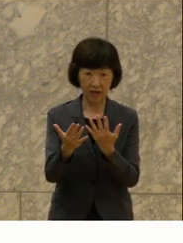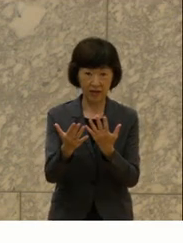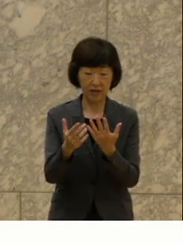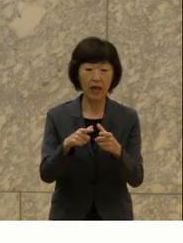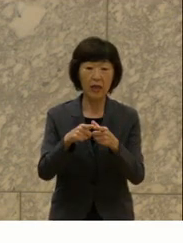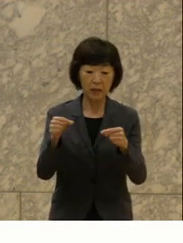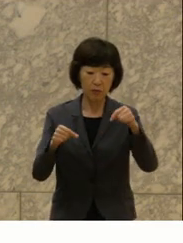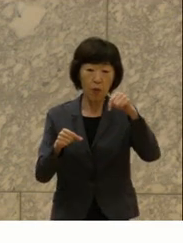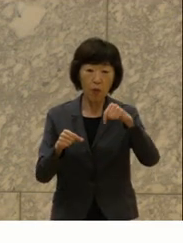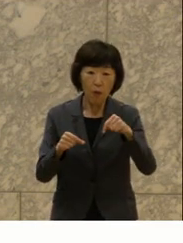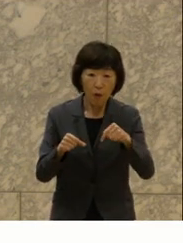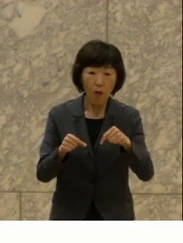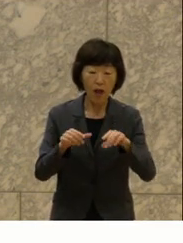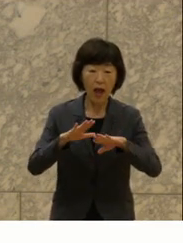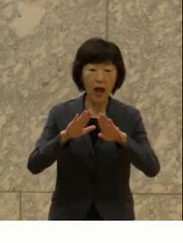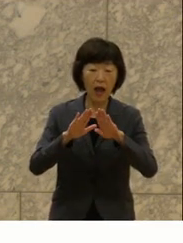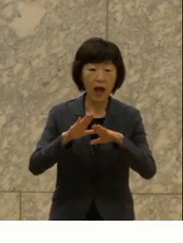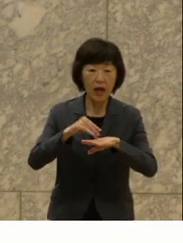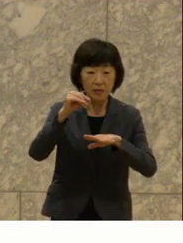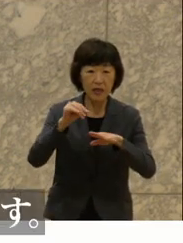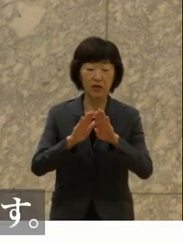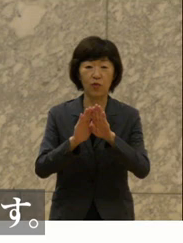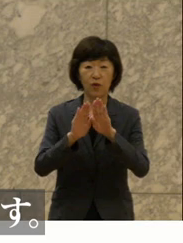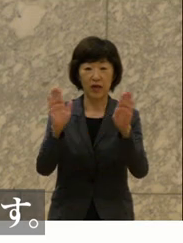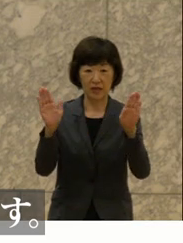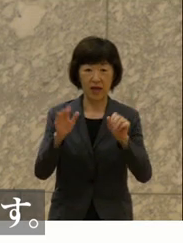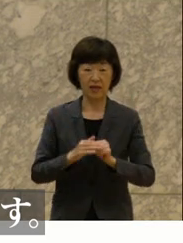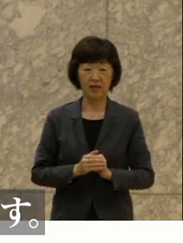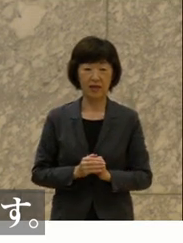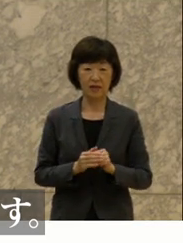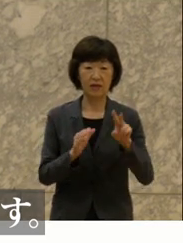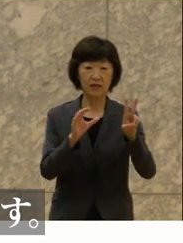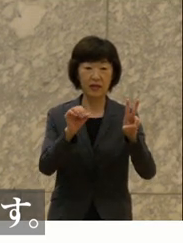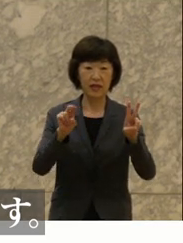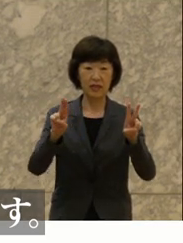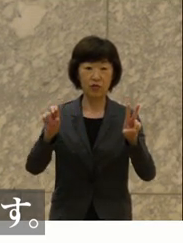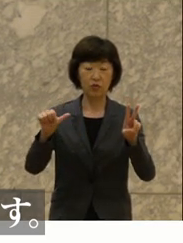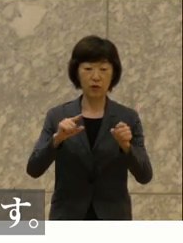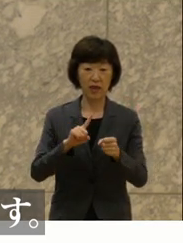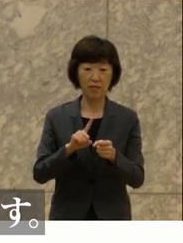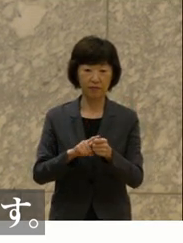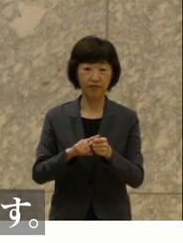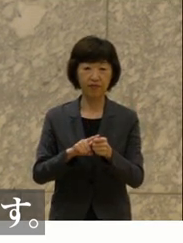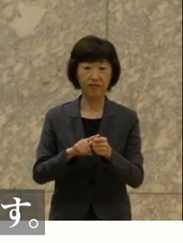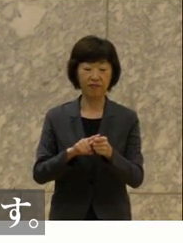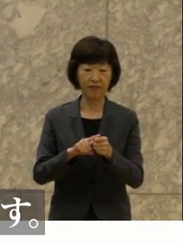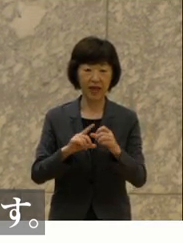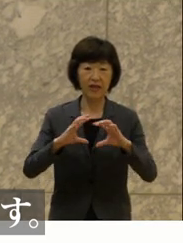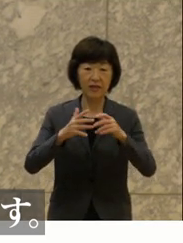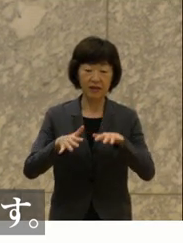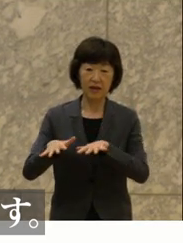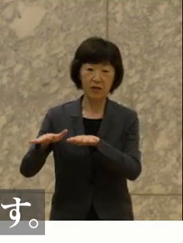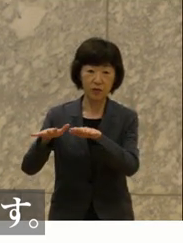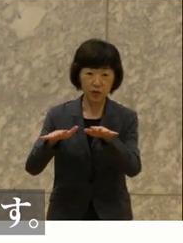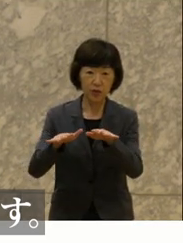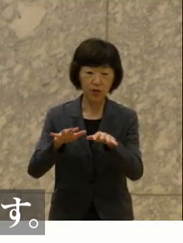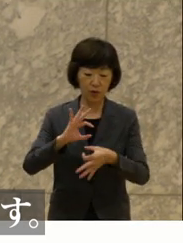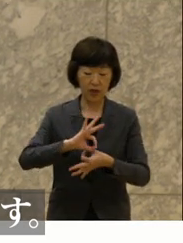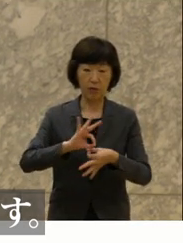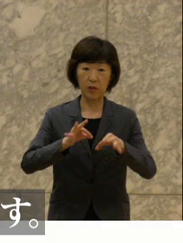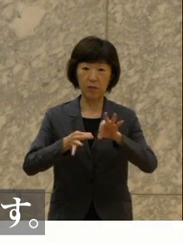初めての開催となります2025年世界陸上とデフリンピック